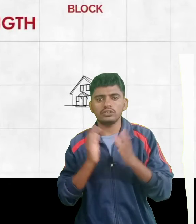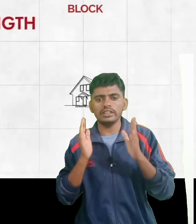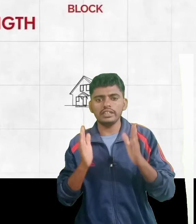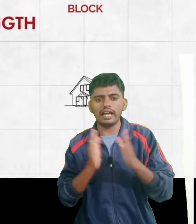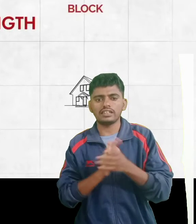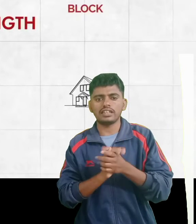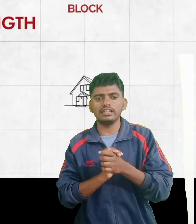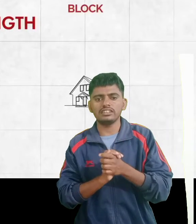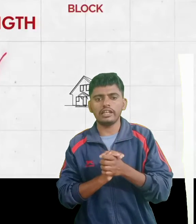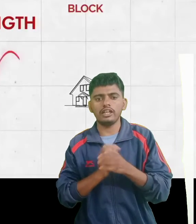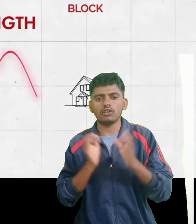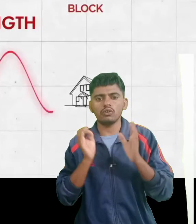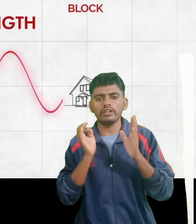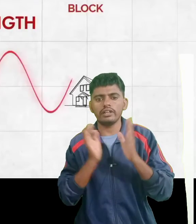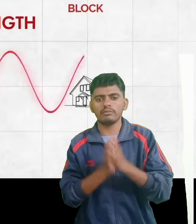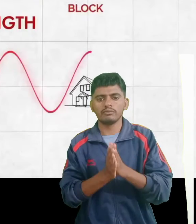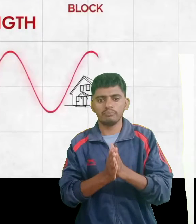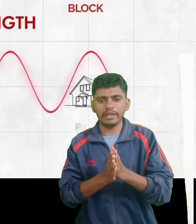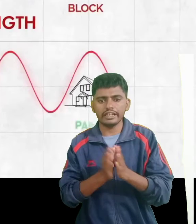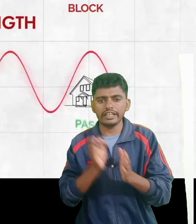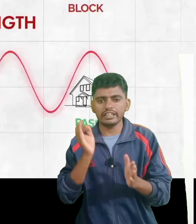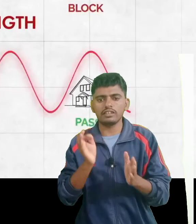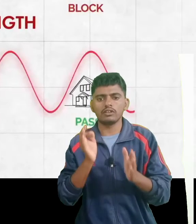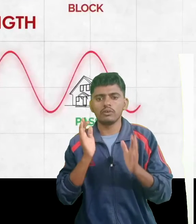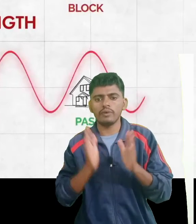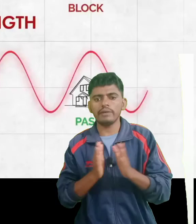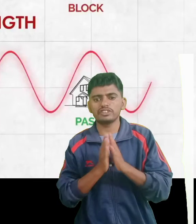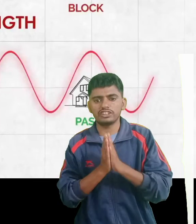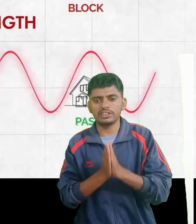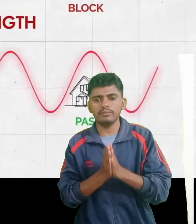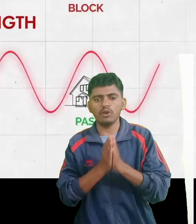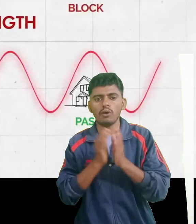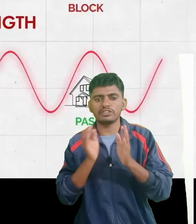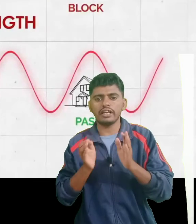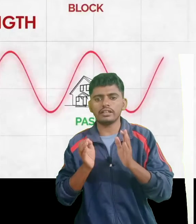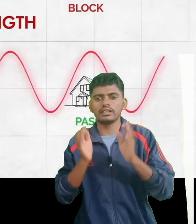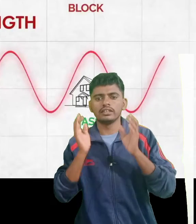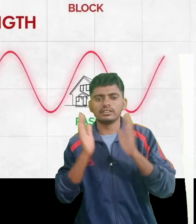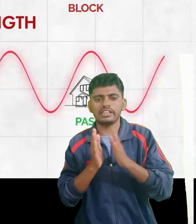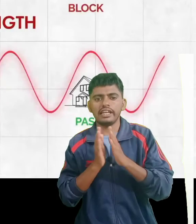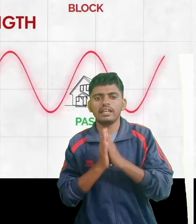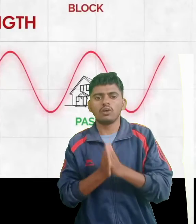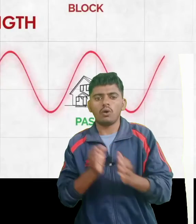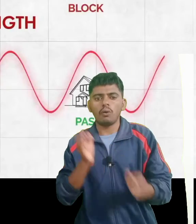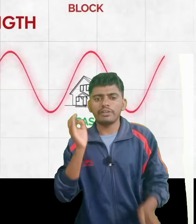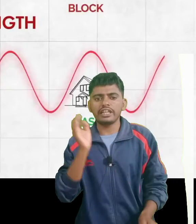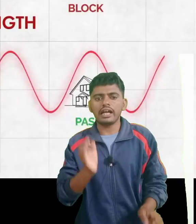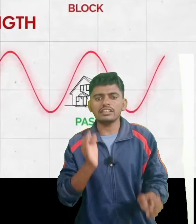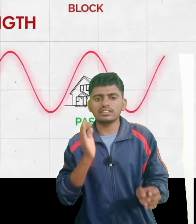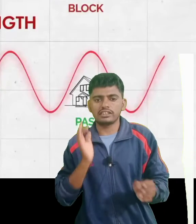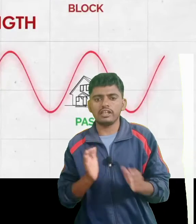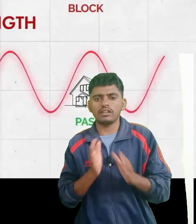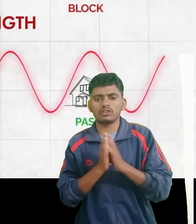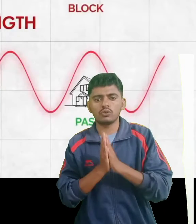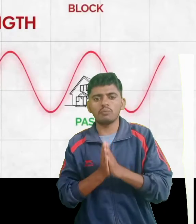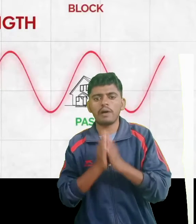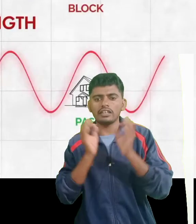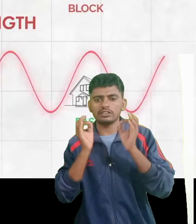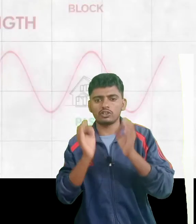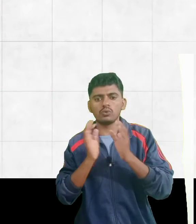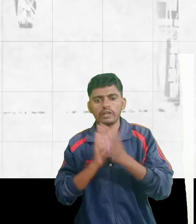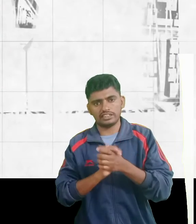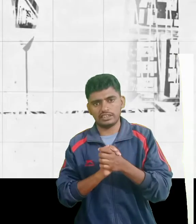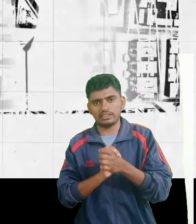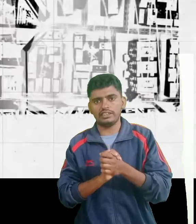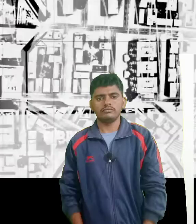होती है उतनी ही आसानी से इलेक्ट्रोमैग्नेटिक वेव्स किसी भी ऑब्जेक्ट से ऑप्टिकल के थ्रू